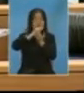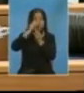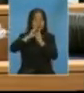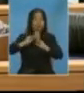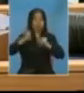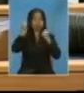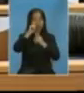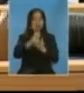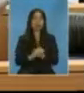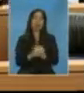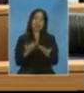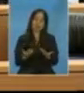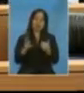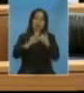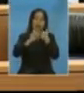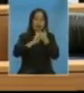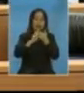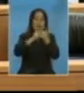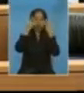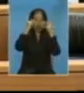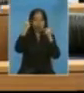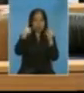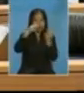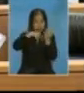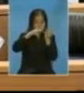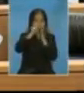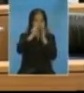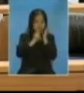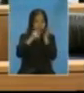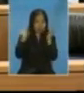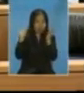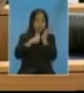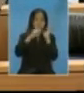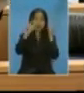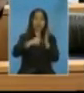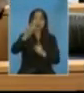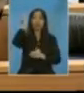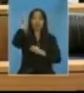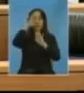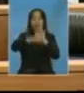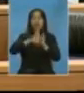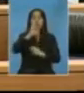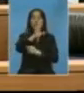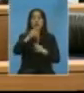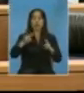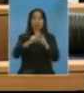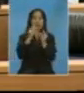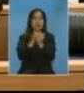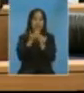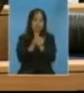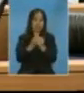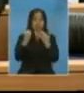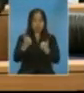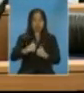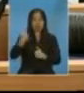เฉลิมอ่านกฎหมายยังไงไม่ทราบไม่ปรากฏอยู่ในกฎหมายหรอกครับแต่เป็นคำแถลงของกระทรวงการคลังคำท้า7